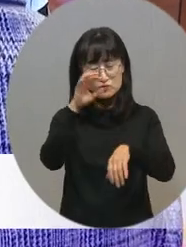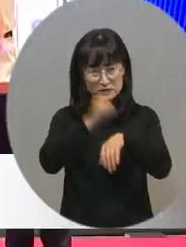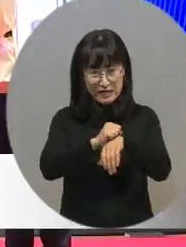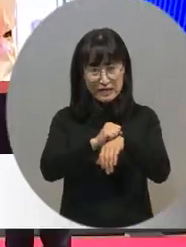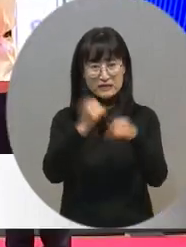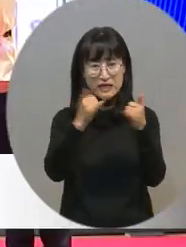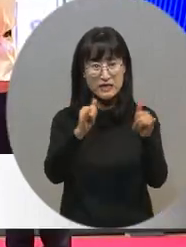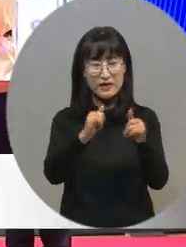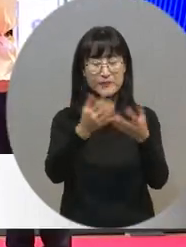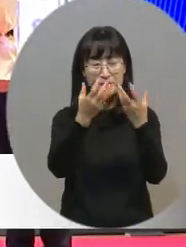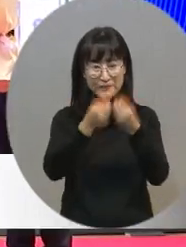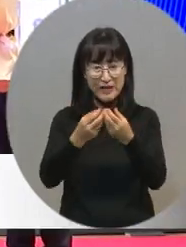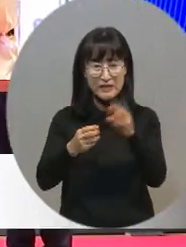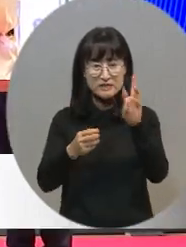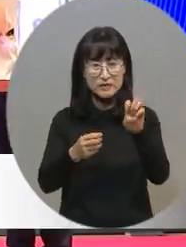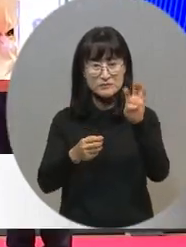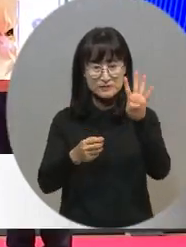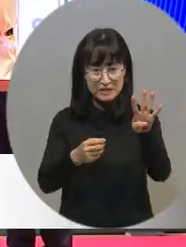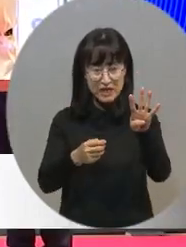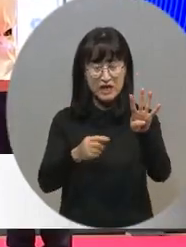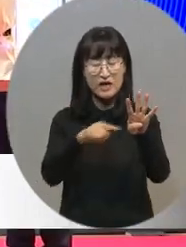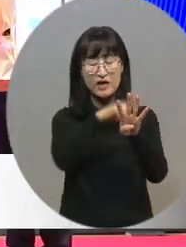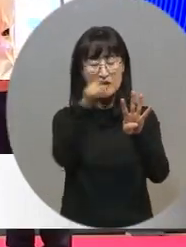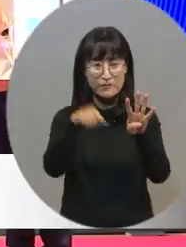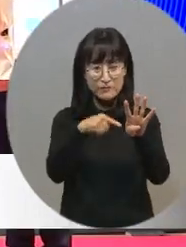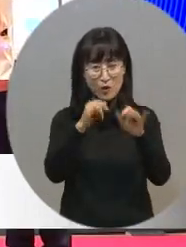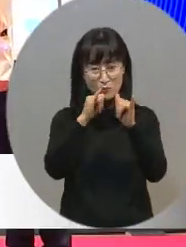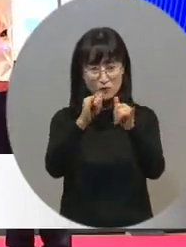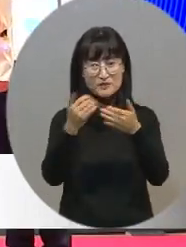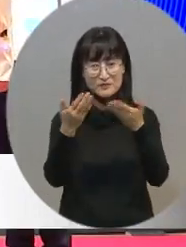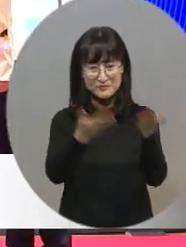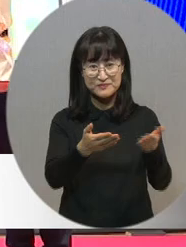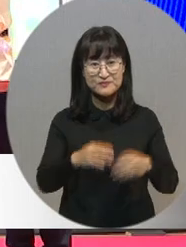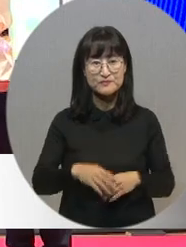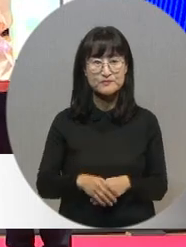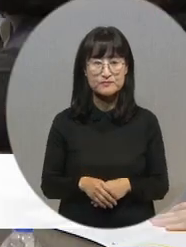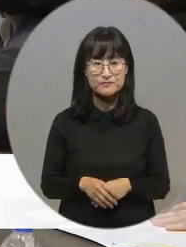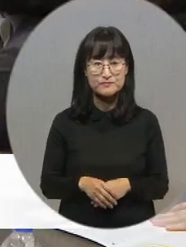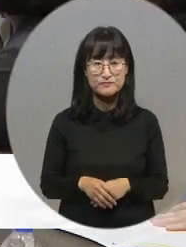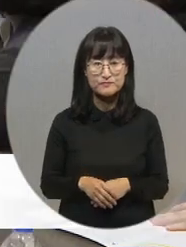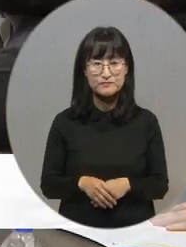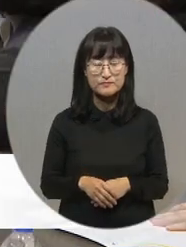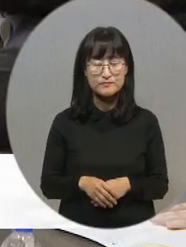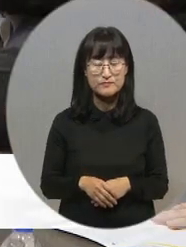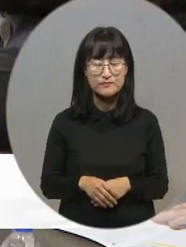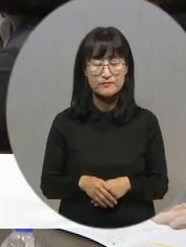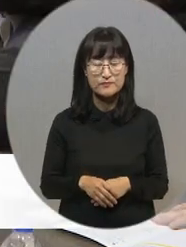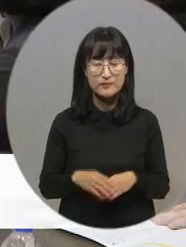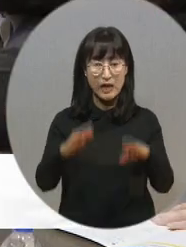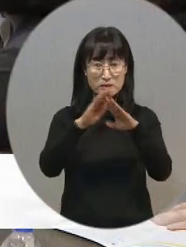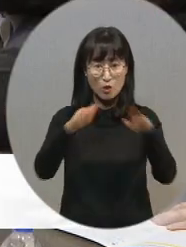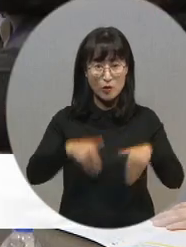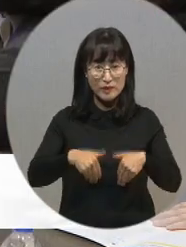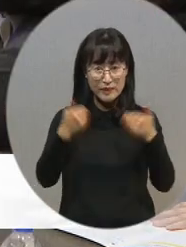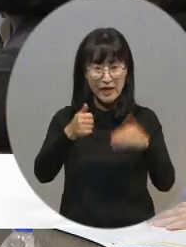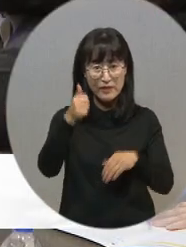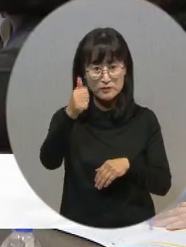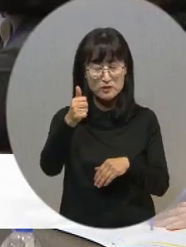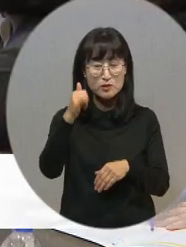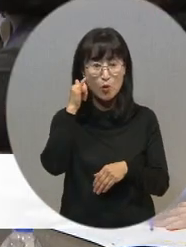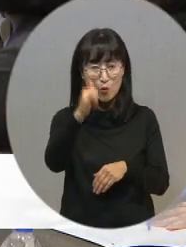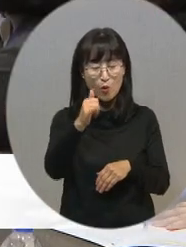등 34명이 사회서비스원 표창을 받았습니다. 전남 으뜸콜은 지난